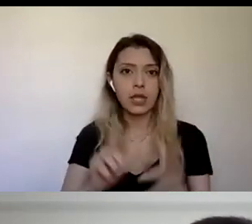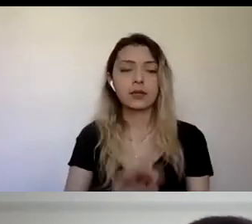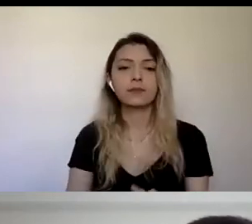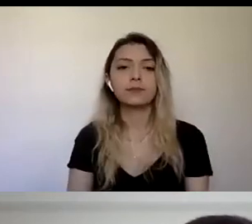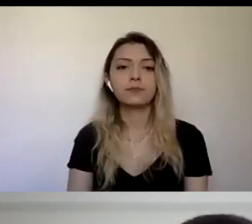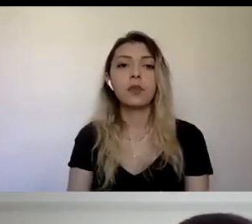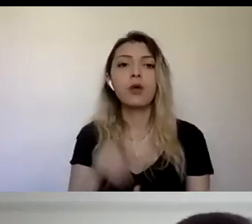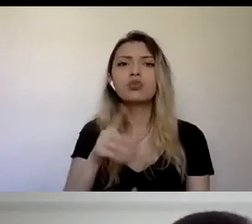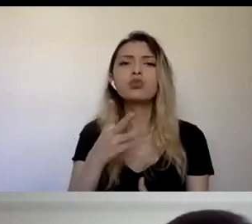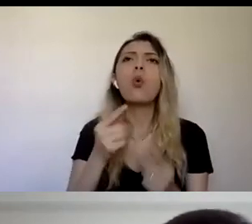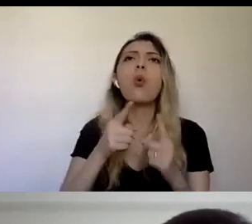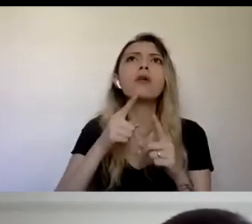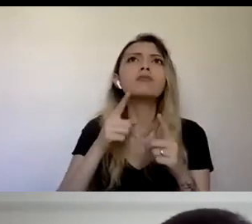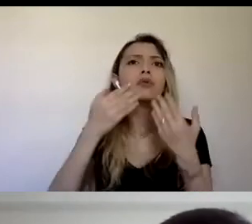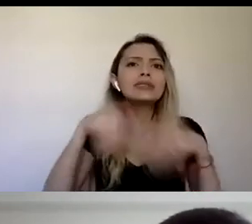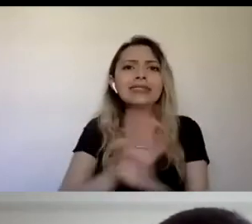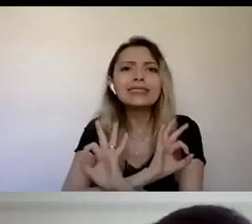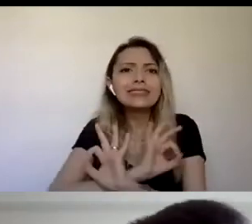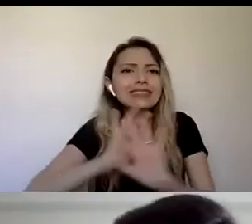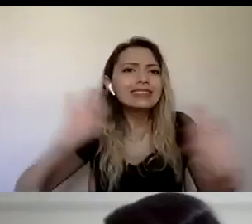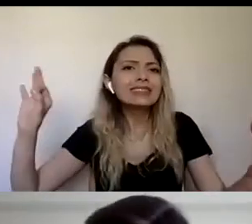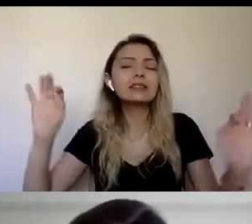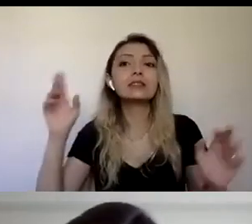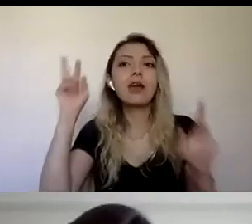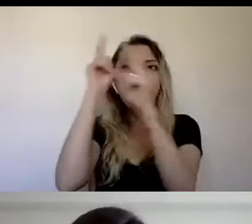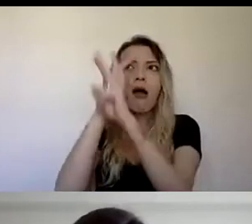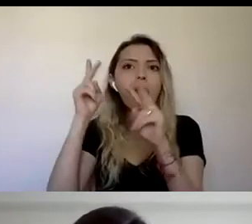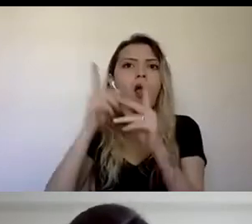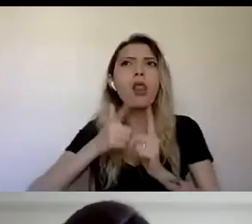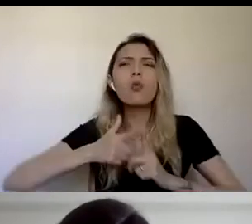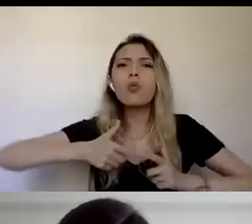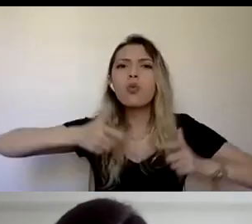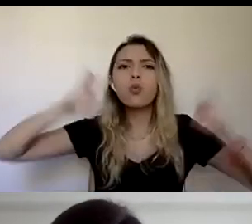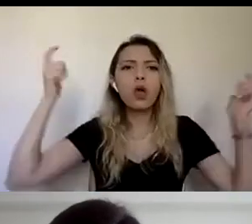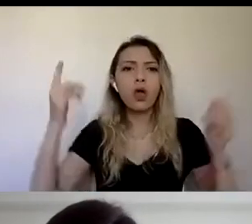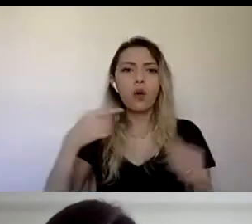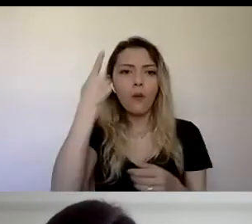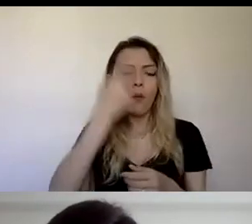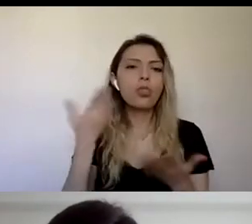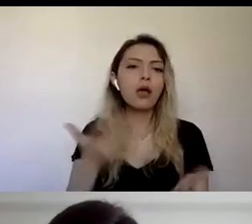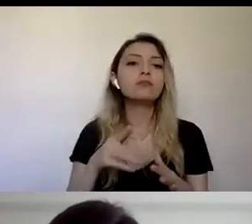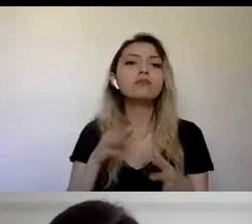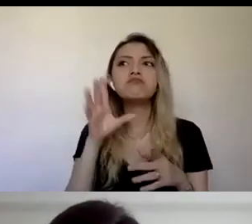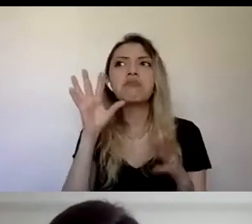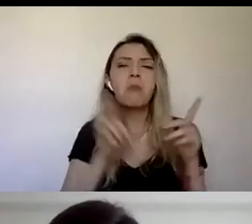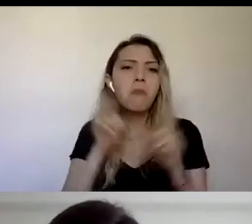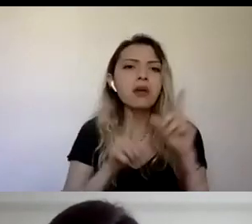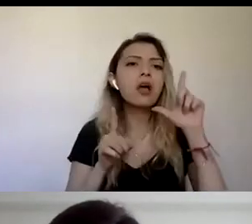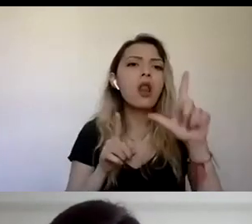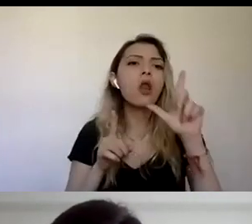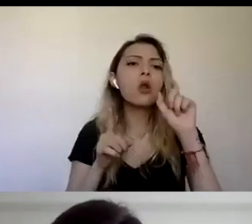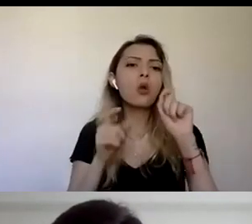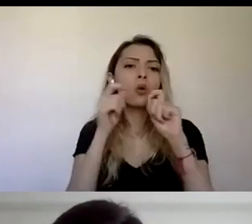oldukça sınırsız, hayal gücümüzle sınırlı. Kimi zaman lobi görüşmeleri, kimi zaman doğrudan